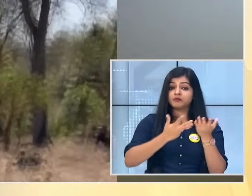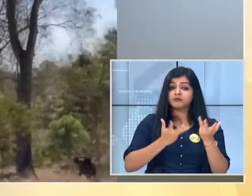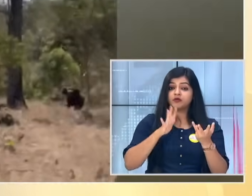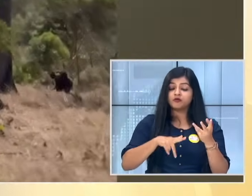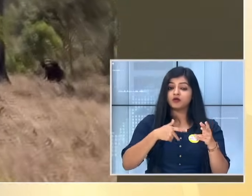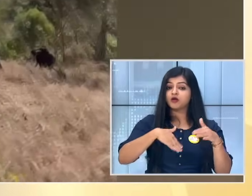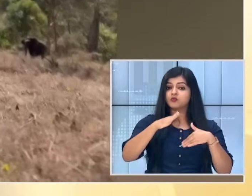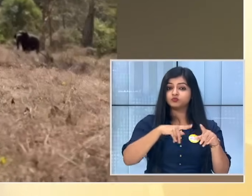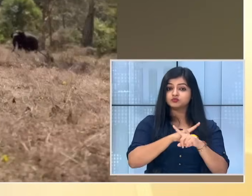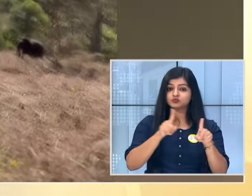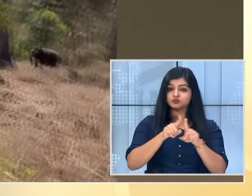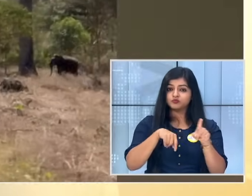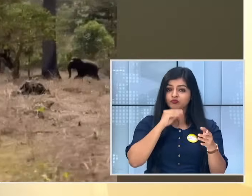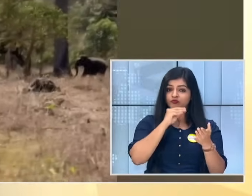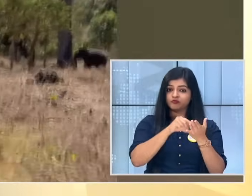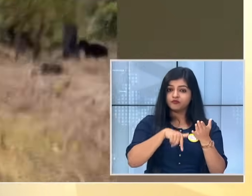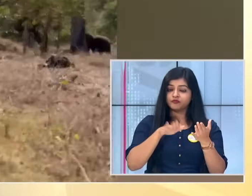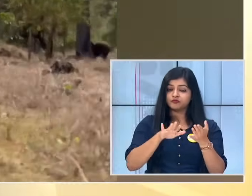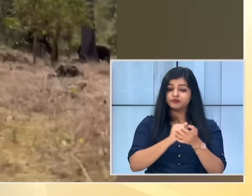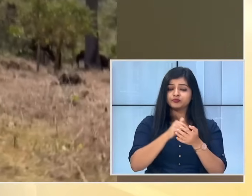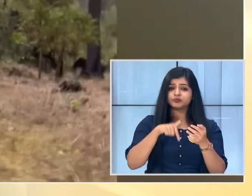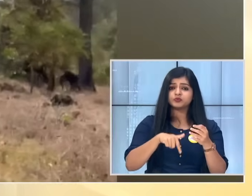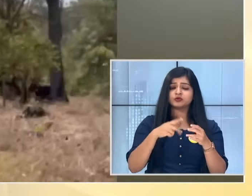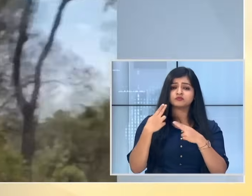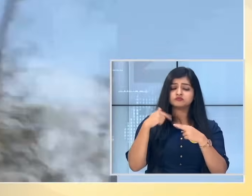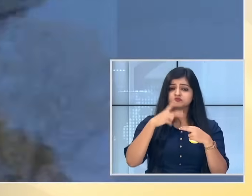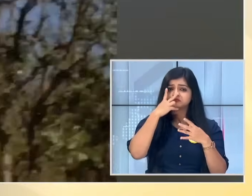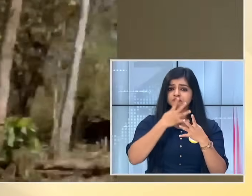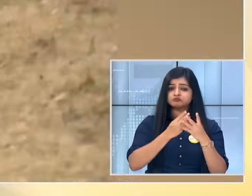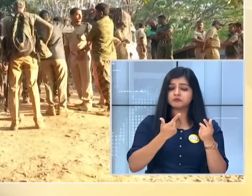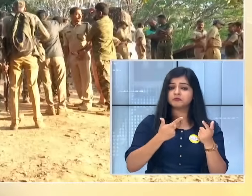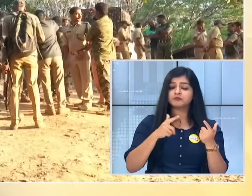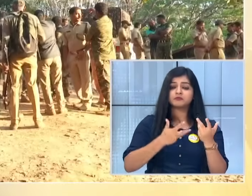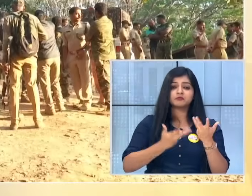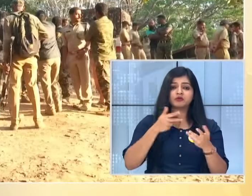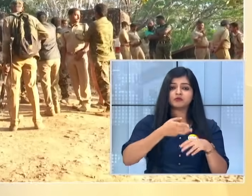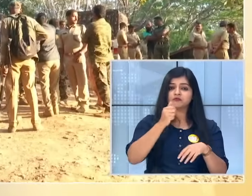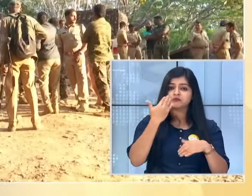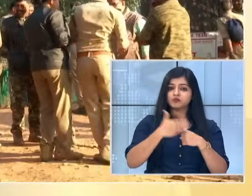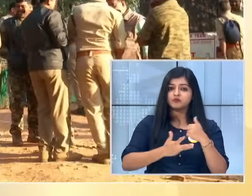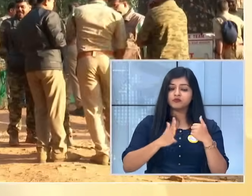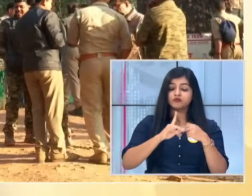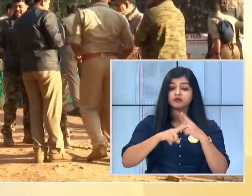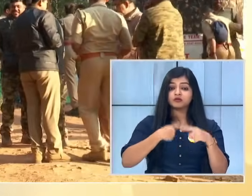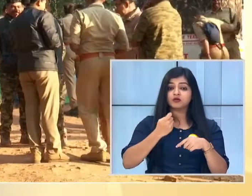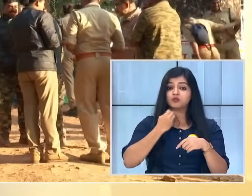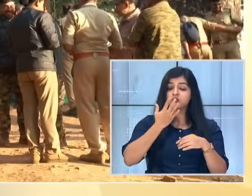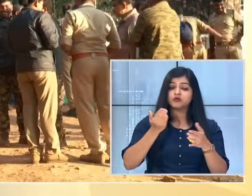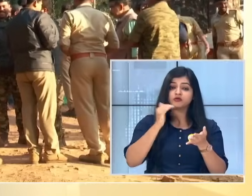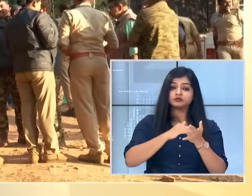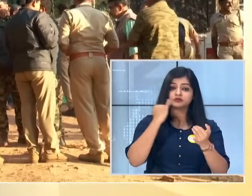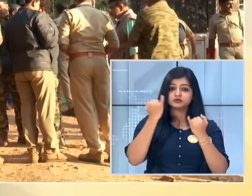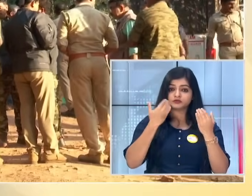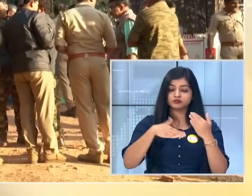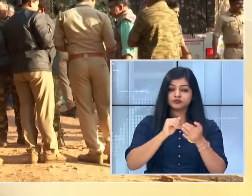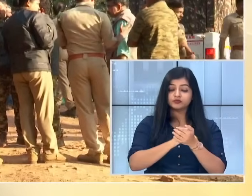എന്തായാലും ഇന്നത്തെ ദൗത്യം ഏതാണ്ട് ഒരു മങ്ങിയ സ്ഥിതിയുണ്ട്. സ്വാഭാവികമായും നാളെ ഈ ദൗത്യം പുനരാരംഭിക്കും. പുലർച്ചെ തന്നെ തെരച്ചിൽ തുടങ്ങും. കർണാടകയിൽ